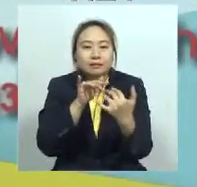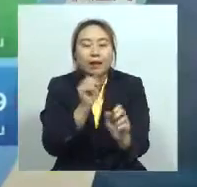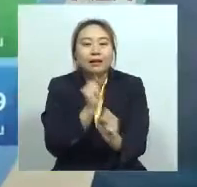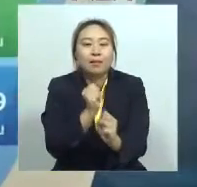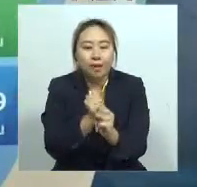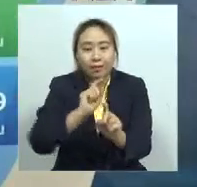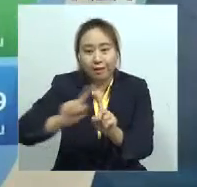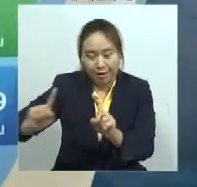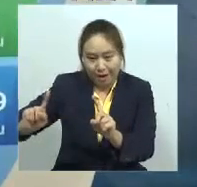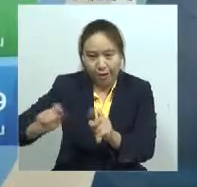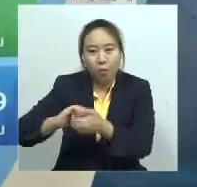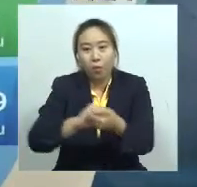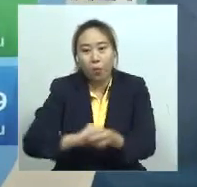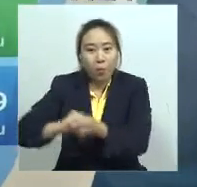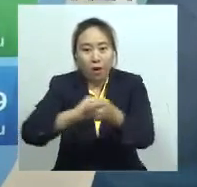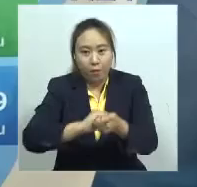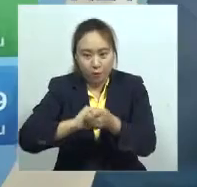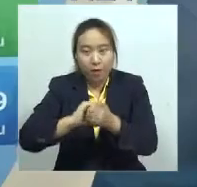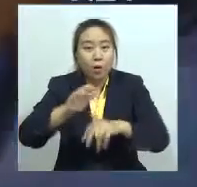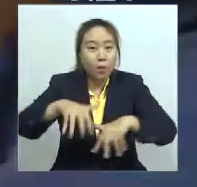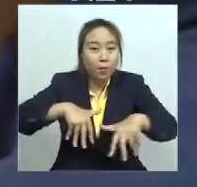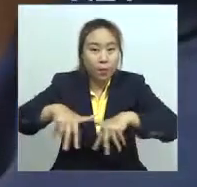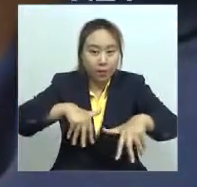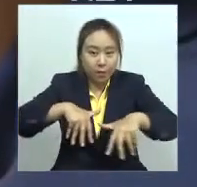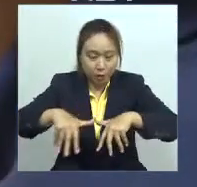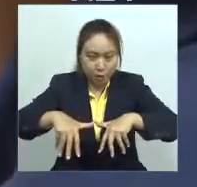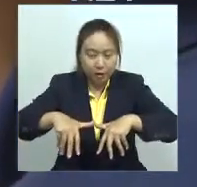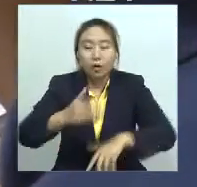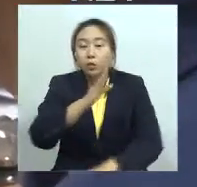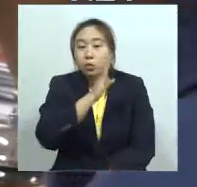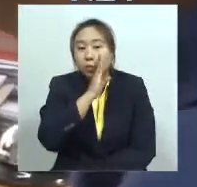านภายใต้ความร่วมมือโดยพี่น้องประชาชนเนื่องจากหาก